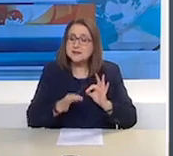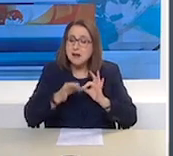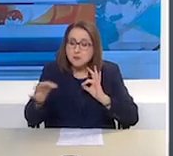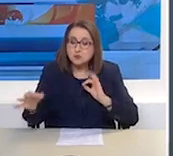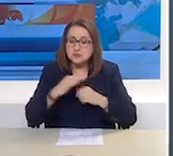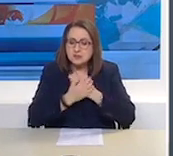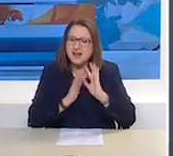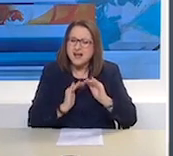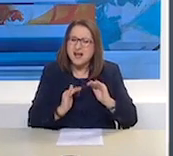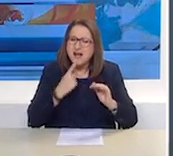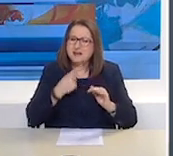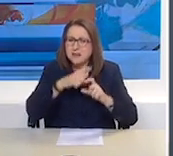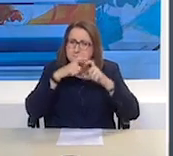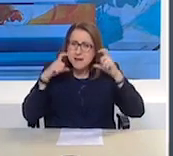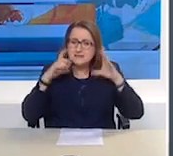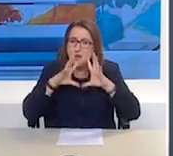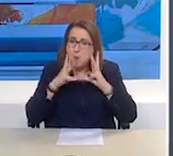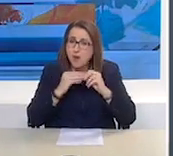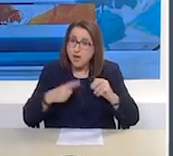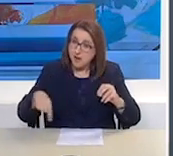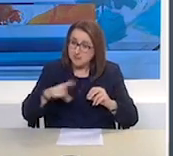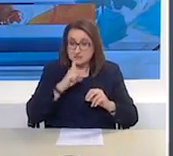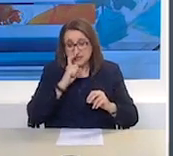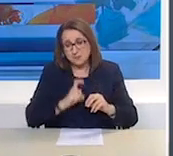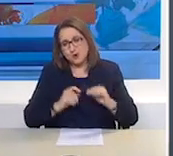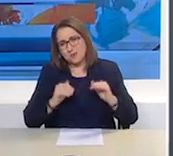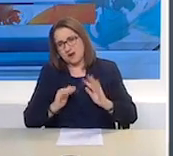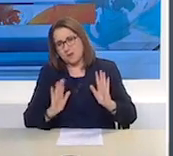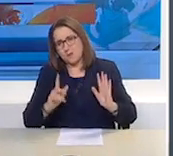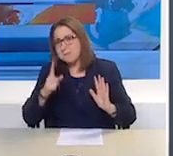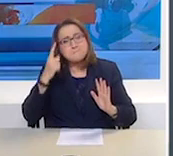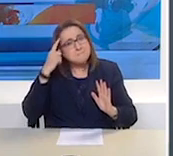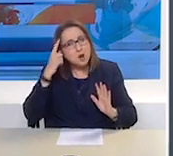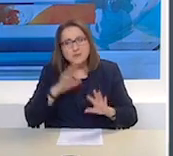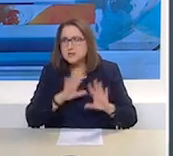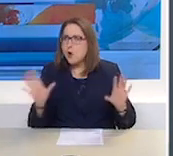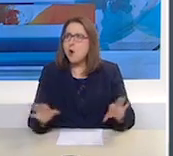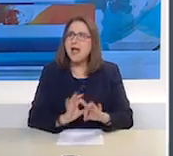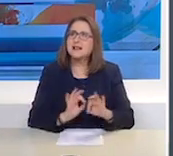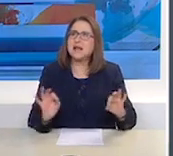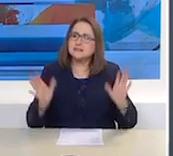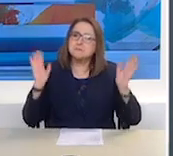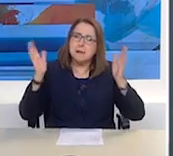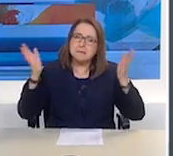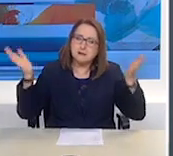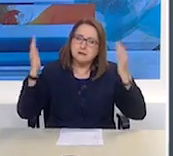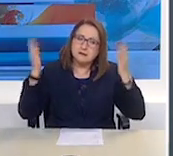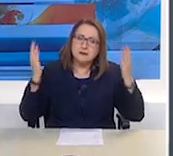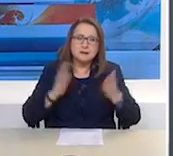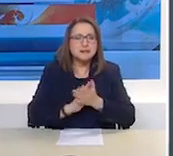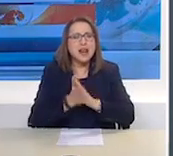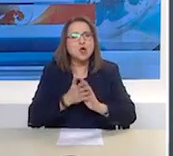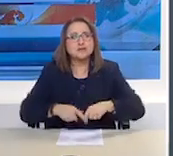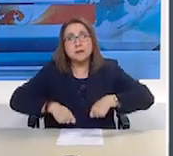καθαριότητας, των χεριών, των μασκών και όλα αυτά. Άρα είναι δύο ανεξάρτητα πράγματα. Δηλαδή και το ένα πρέπει να